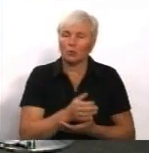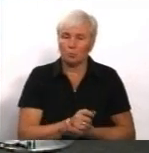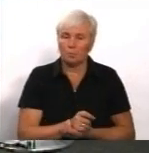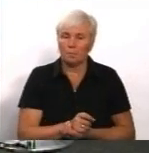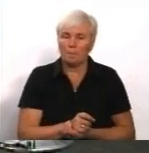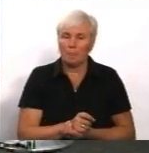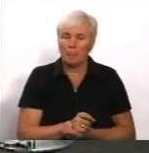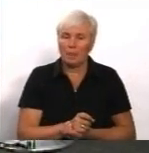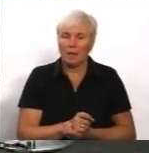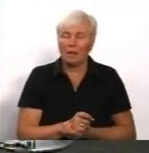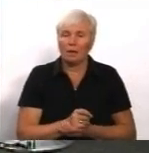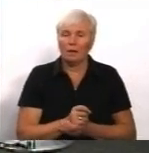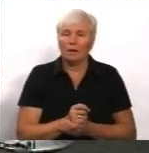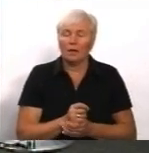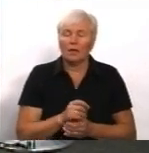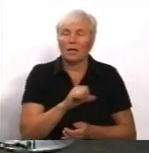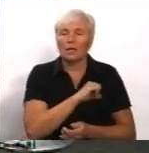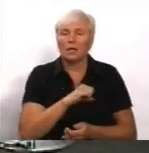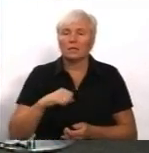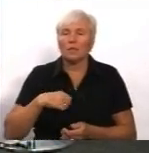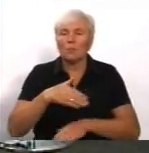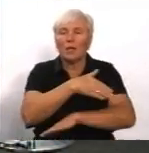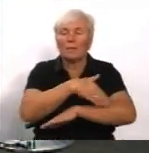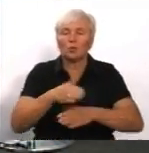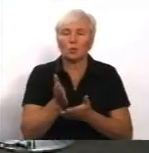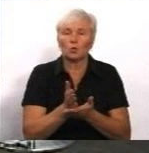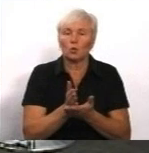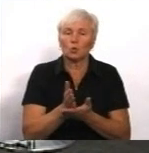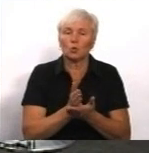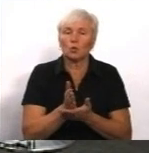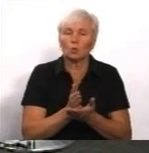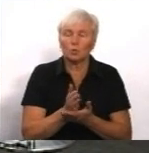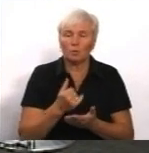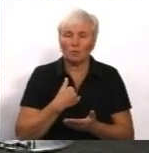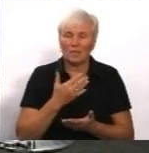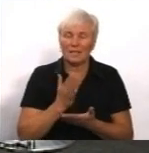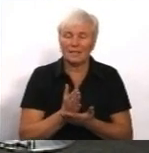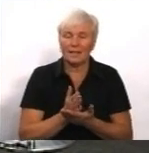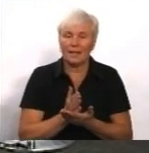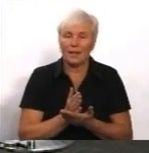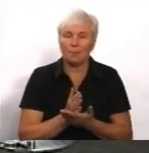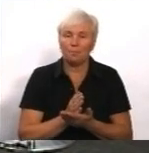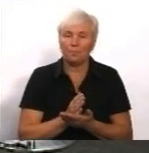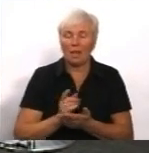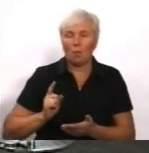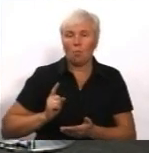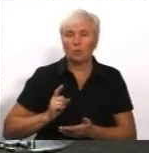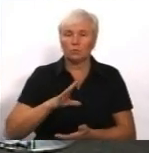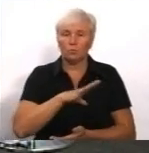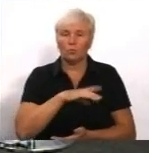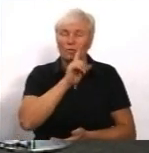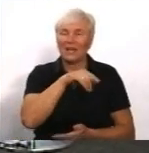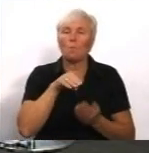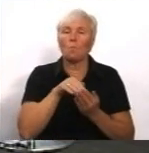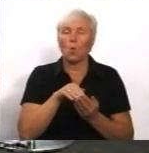Співпраця з самою прикордонною службою і з митниками в нас є. У нас і пост був там на